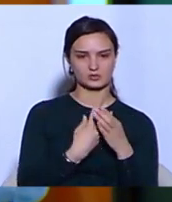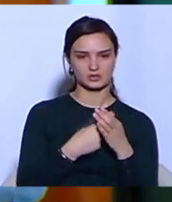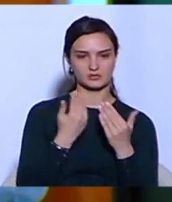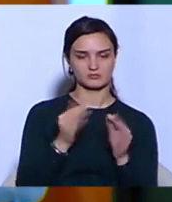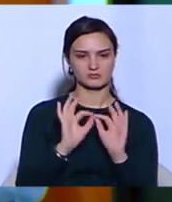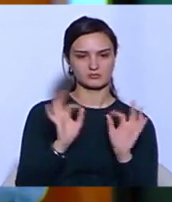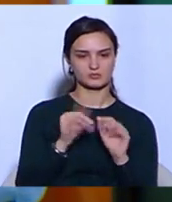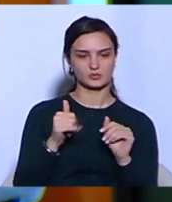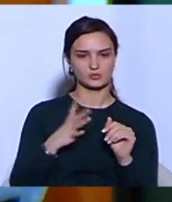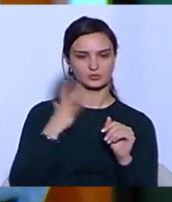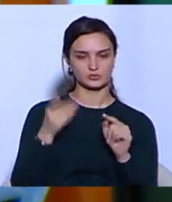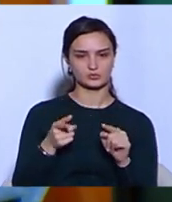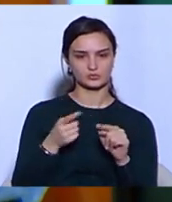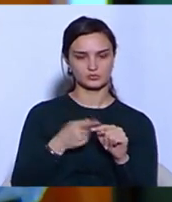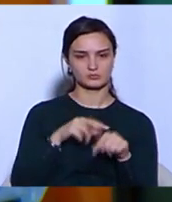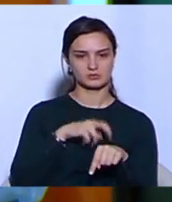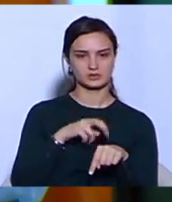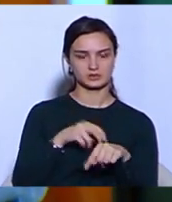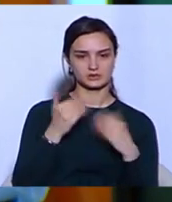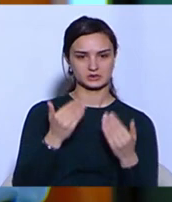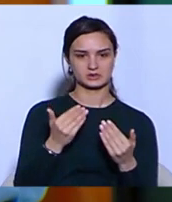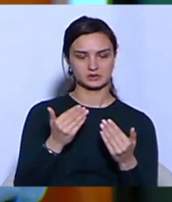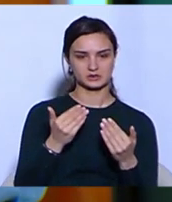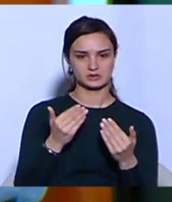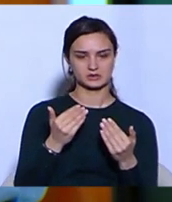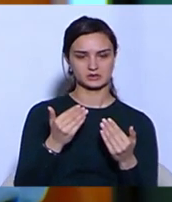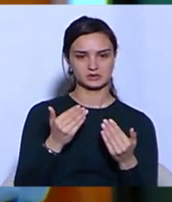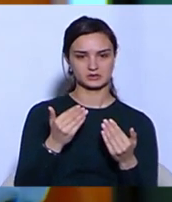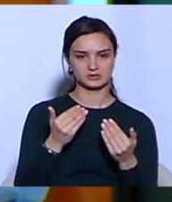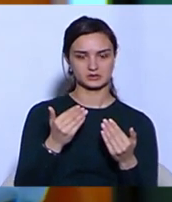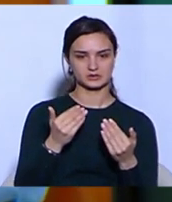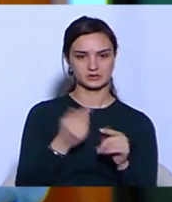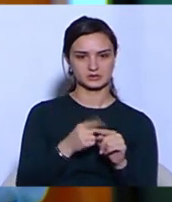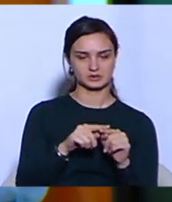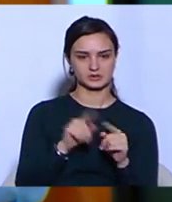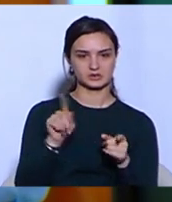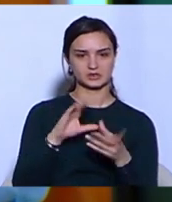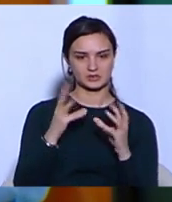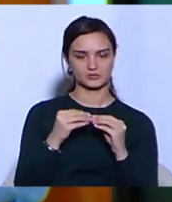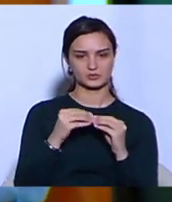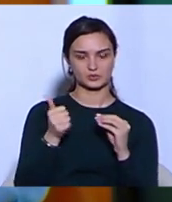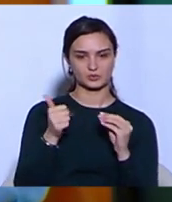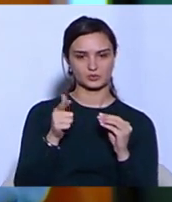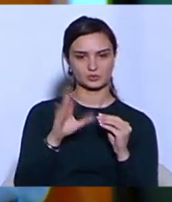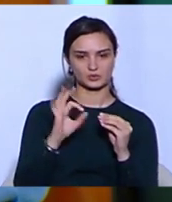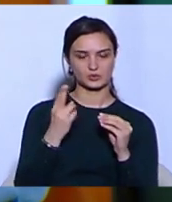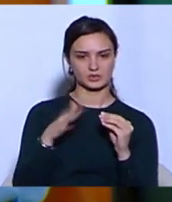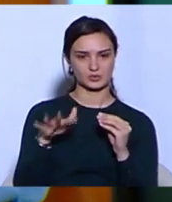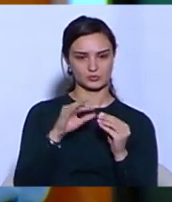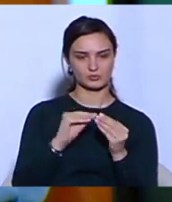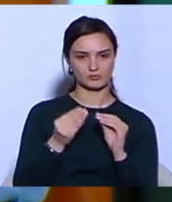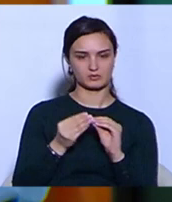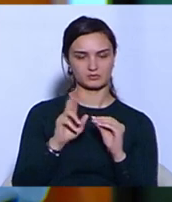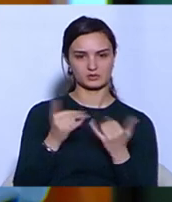დაშლობა განიხილებოდა როგორც მედიცინის ჭრილში ამ ეტაპზე მან აბსოლუტურად გადაინაცვლა როგორც სოციალურ პრობლემად